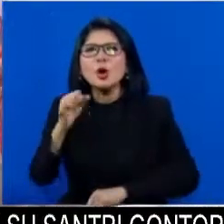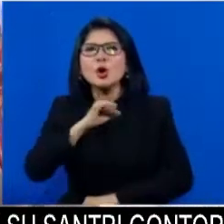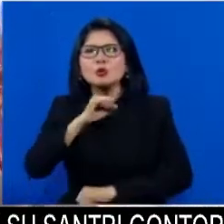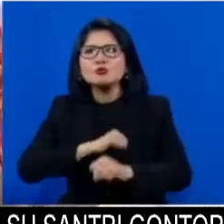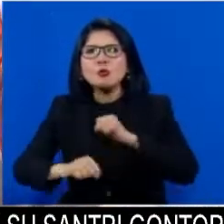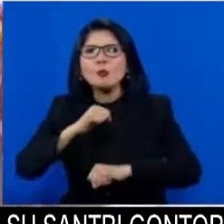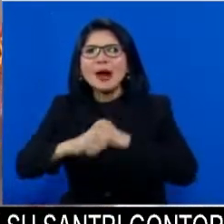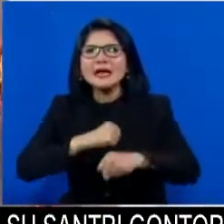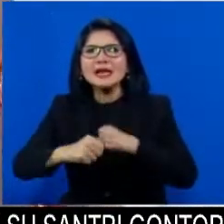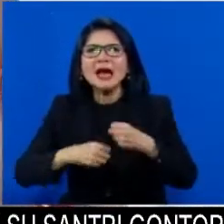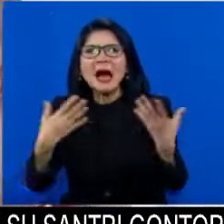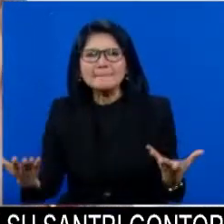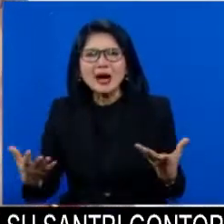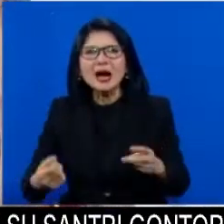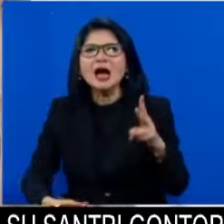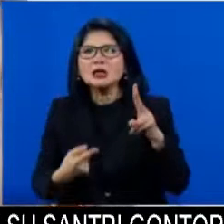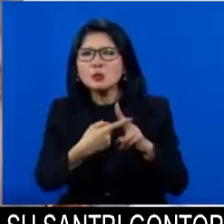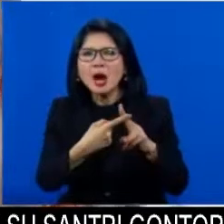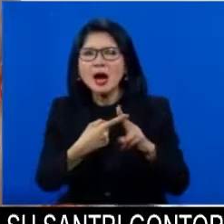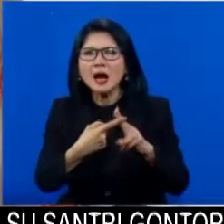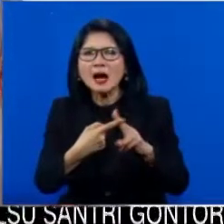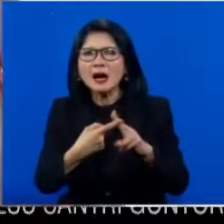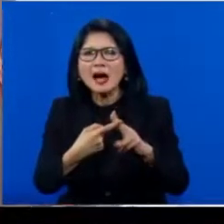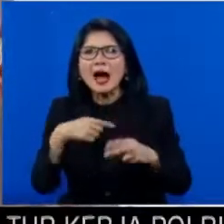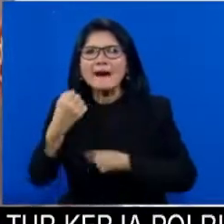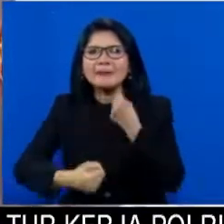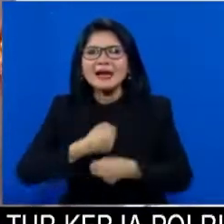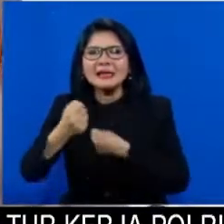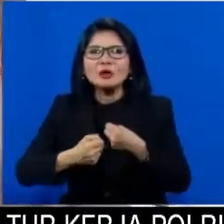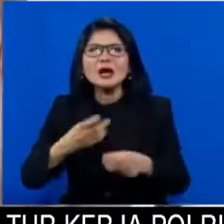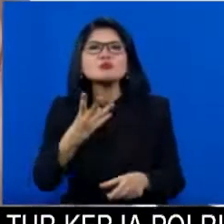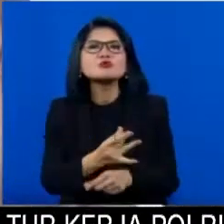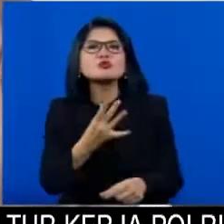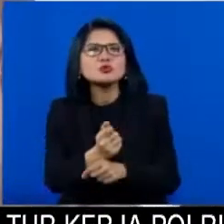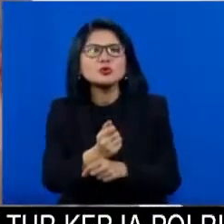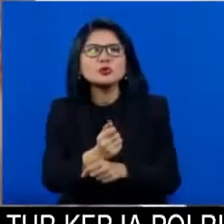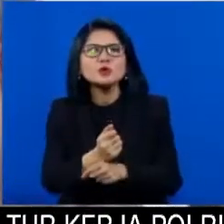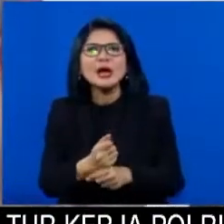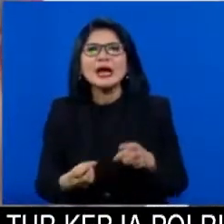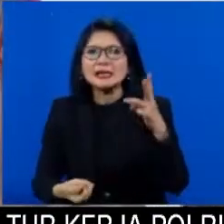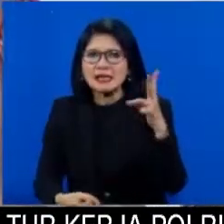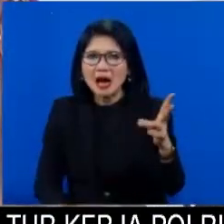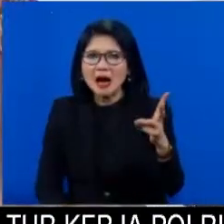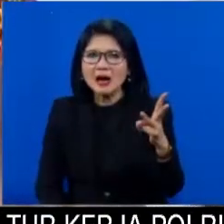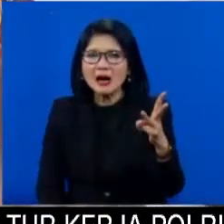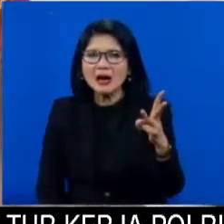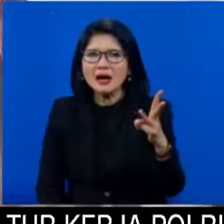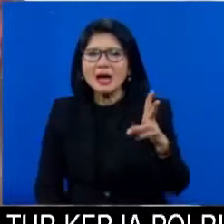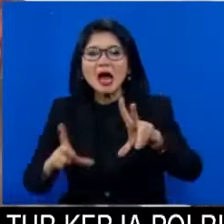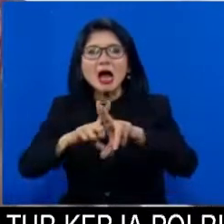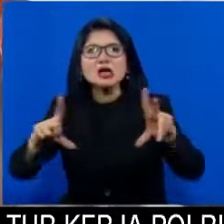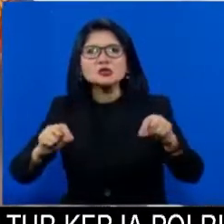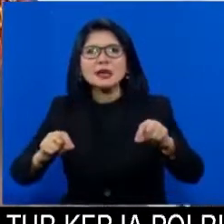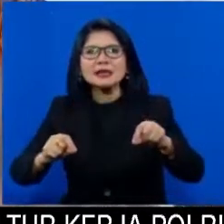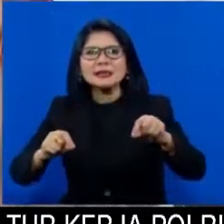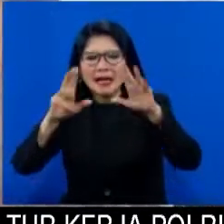pondok pesantren. Lalu yang kedua, apa yang dilakukan oleh pengasuhnya. Lalu yang ketiga, surat administrasi apa